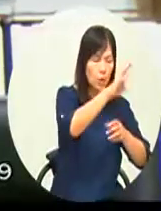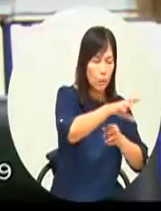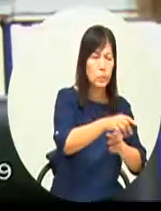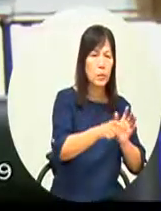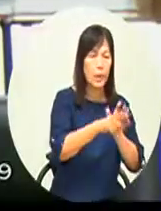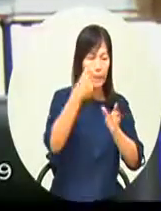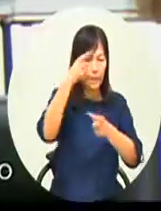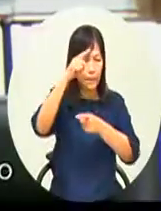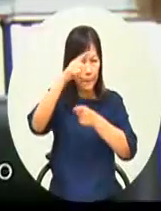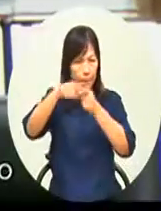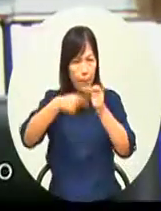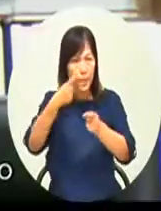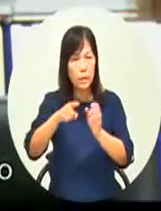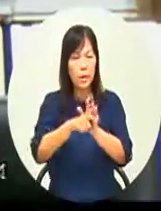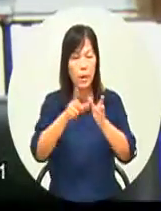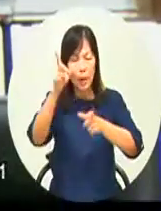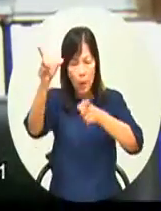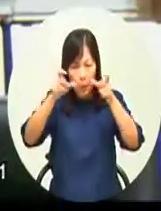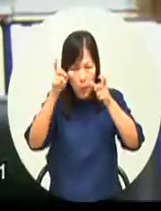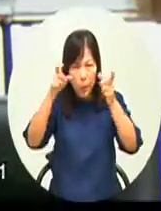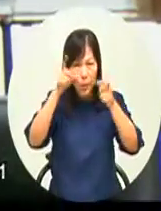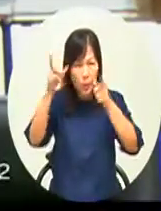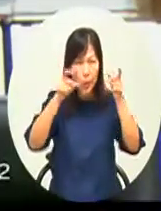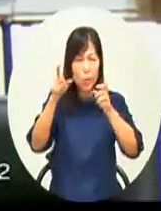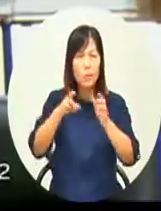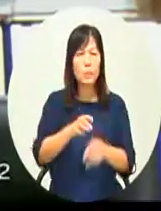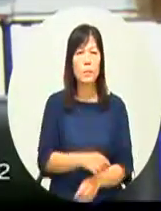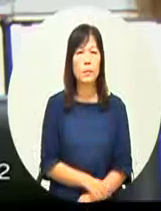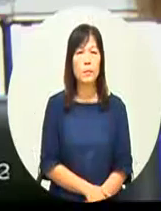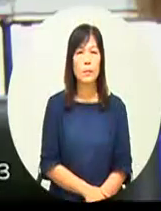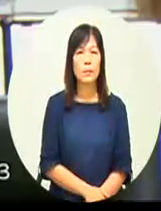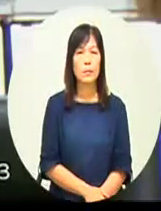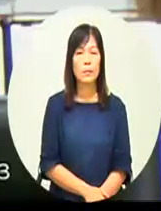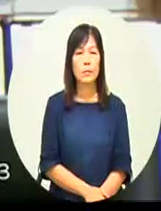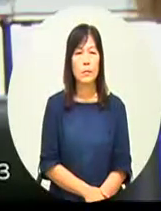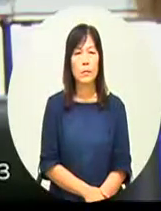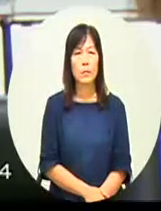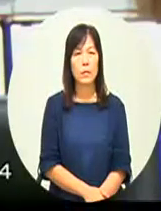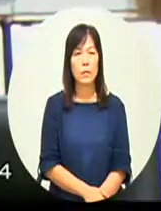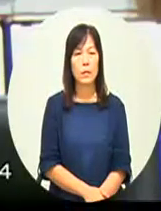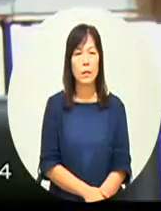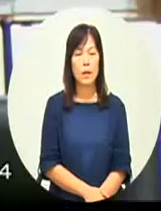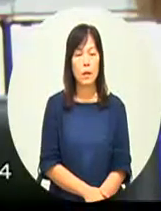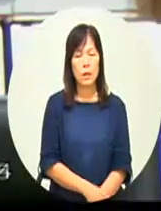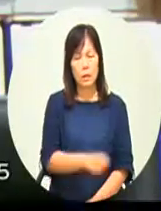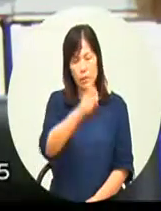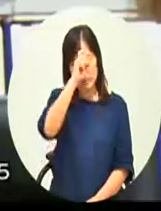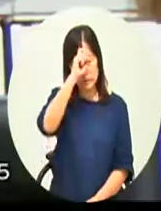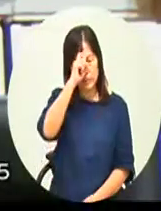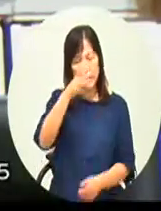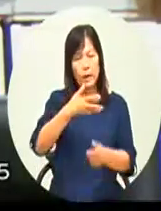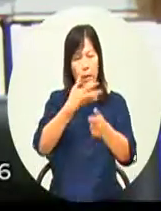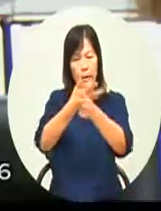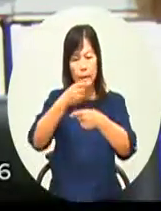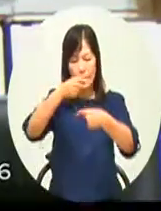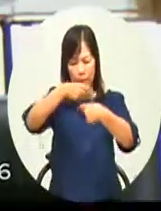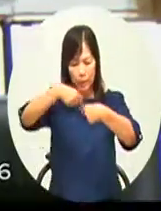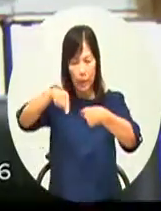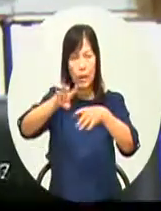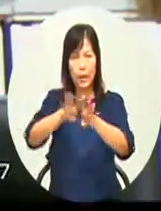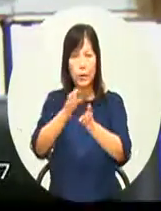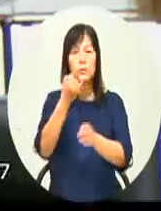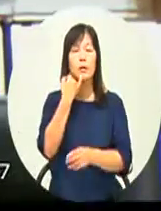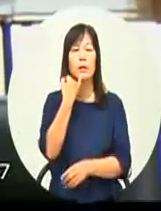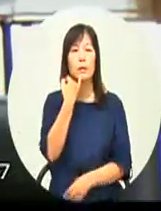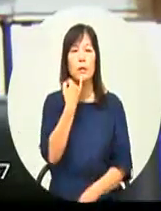的过年希望能够开放南横公路，但